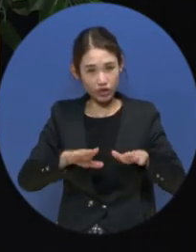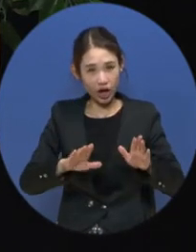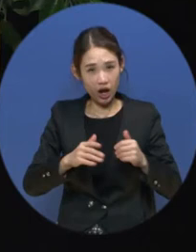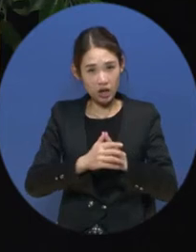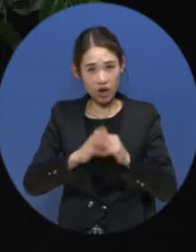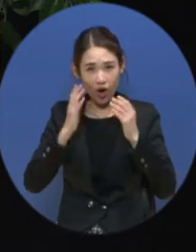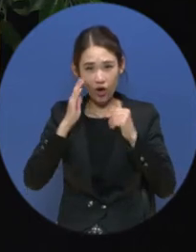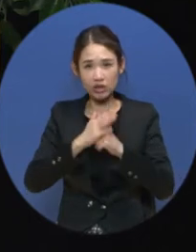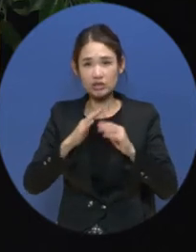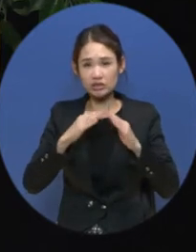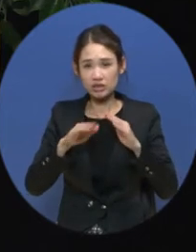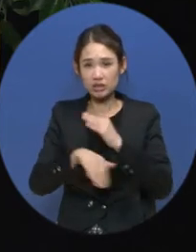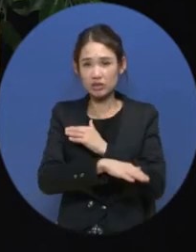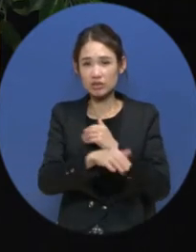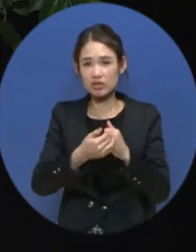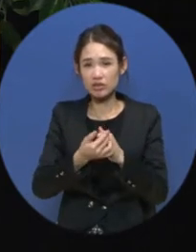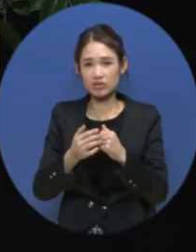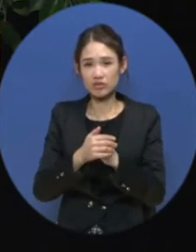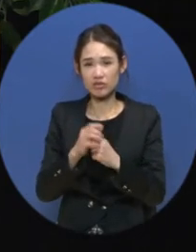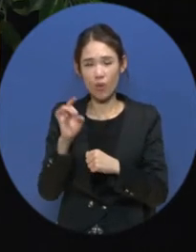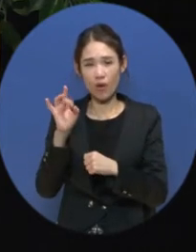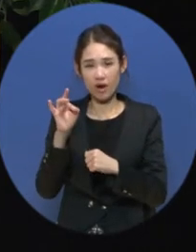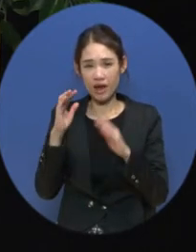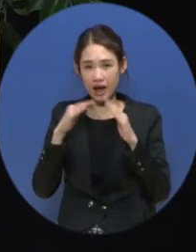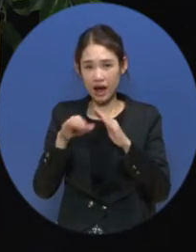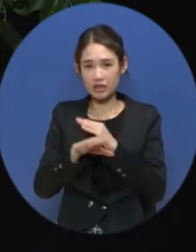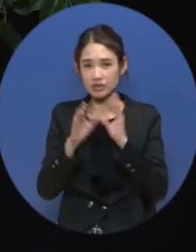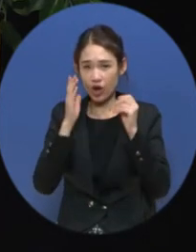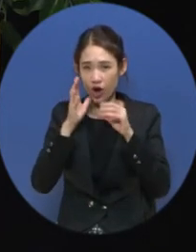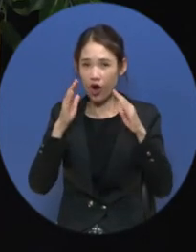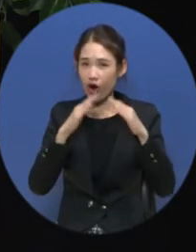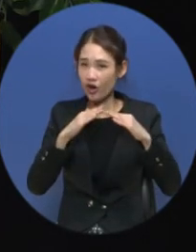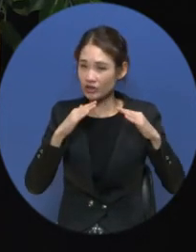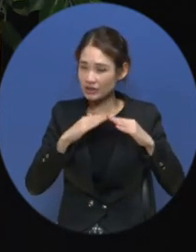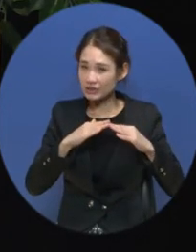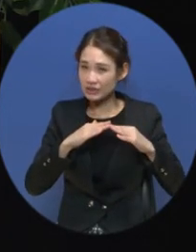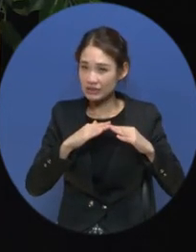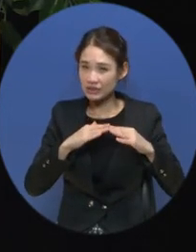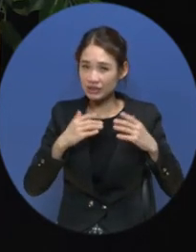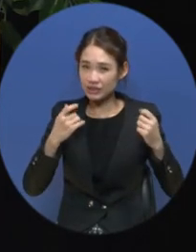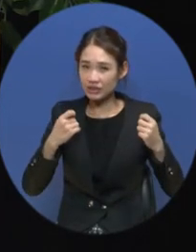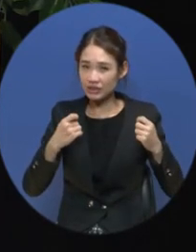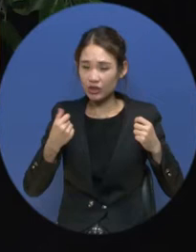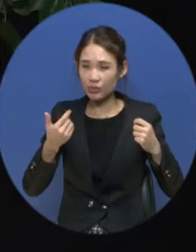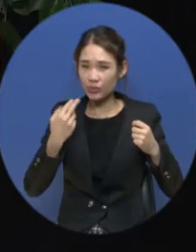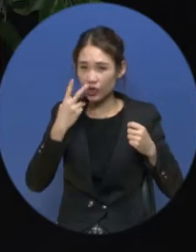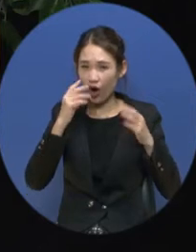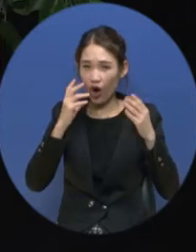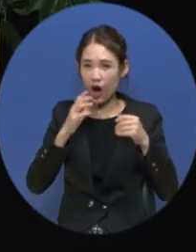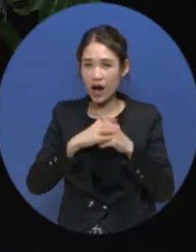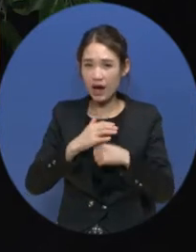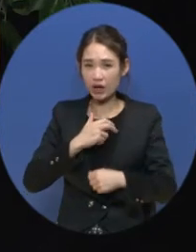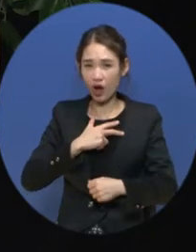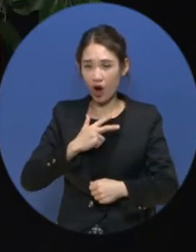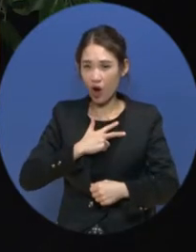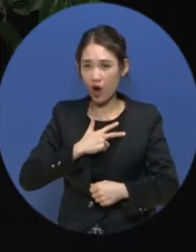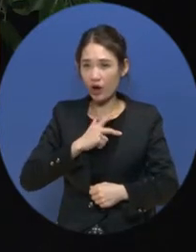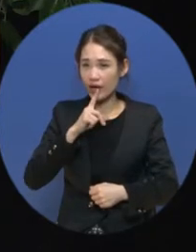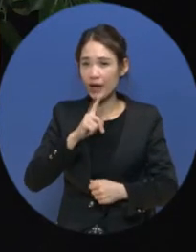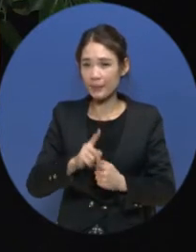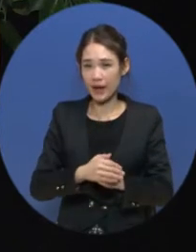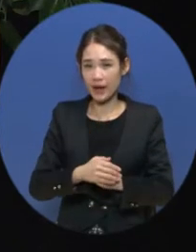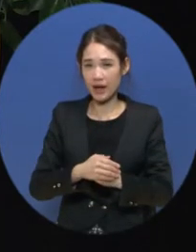있는지 사실은 이렇게 가정 어린이집이라는 거는 아까 영아가 정체성이라고 그랬어요. 영아